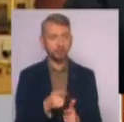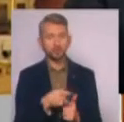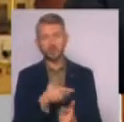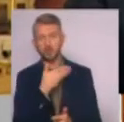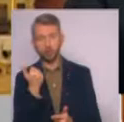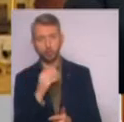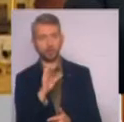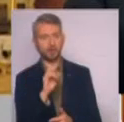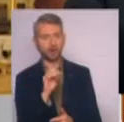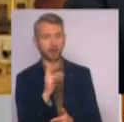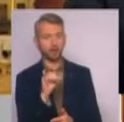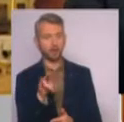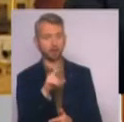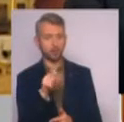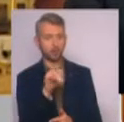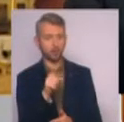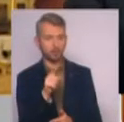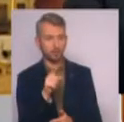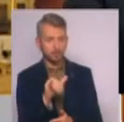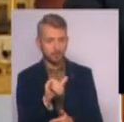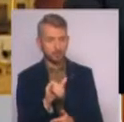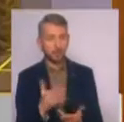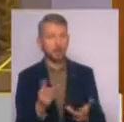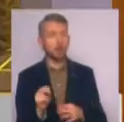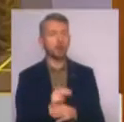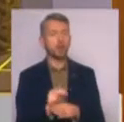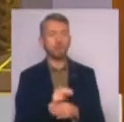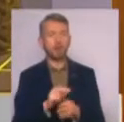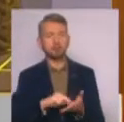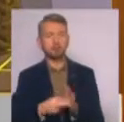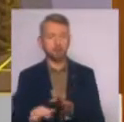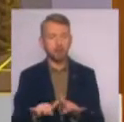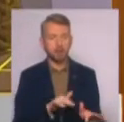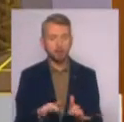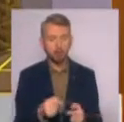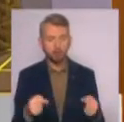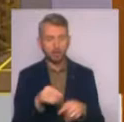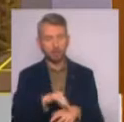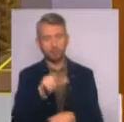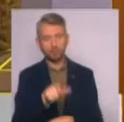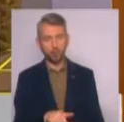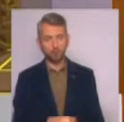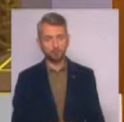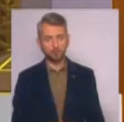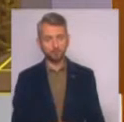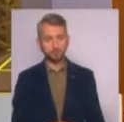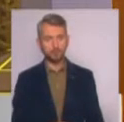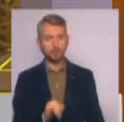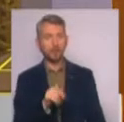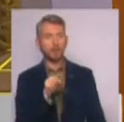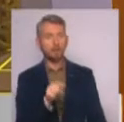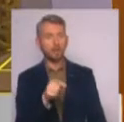відсутності саркоїдозу і яка лікувальна тактика конкретного хворого. І ви